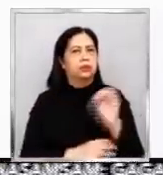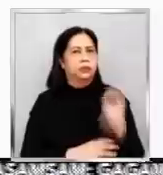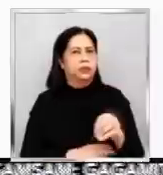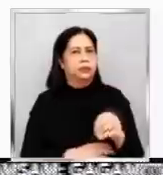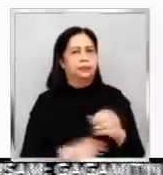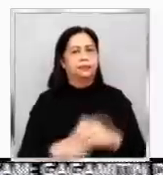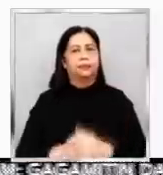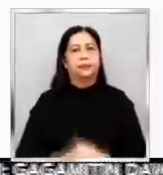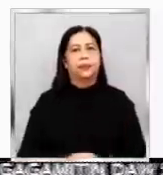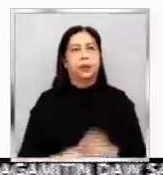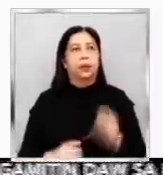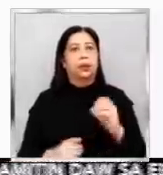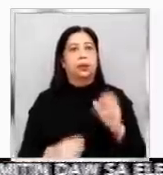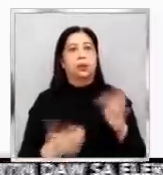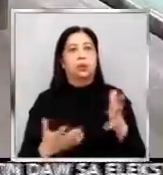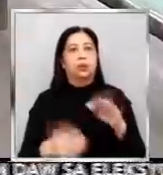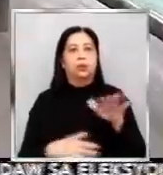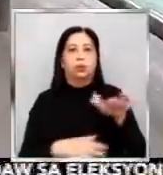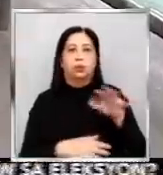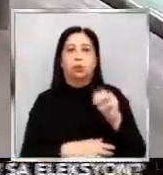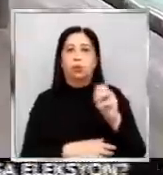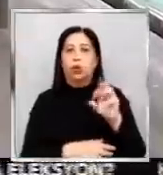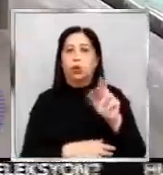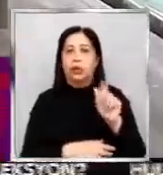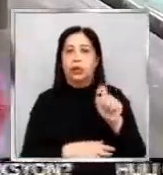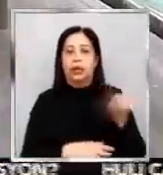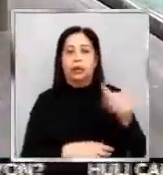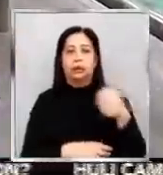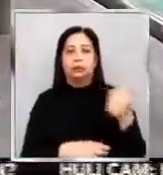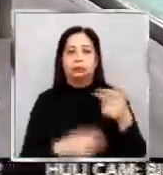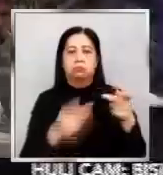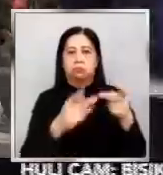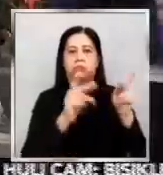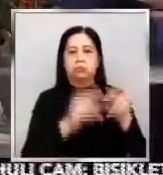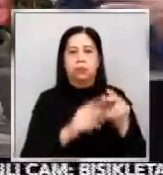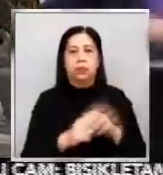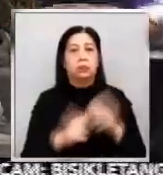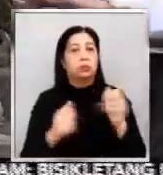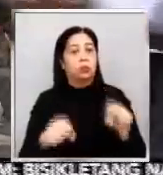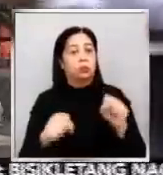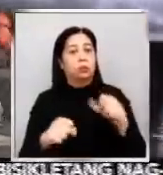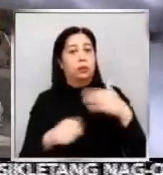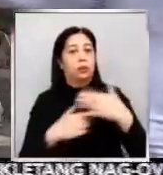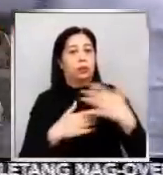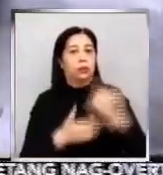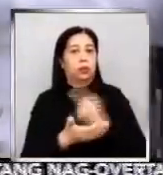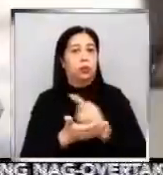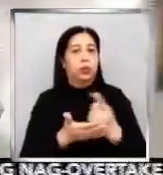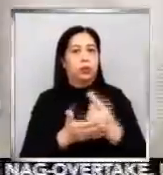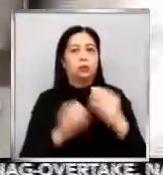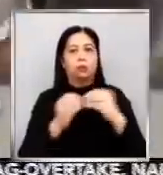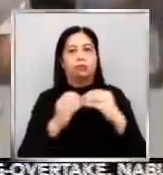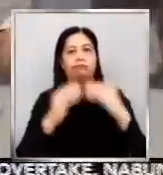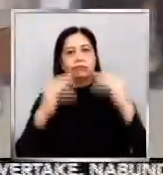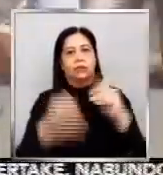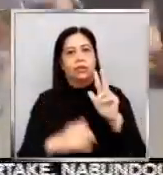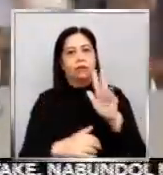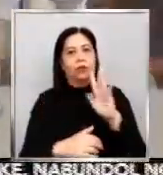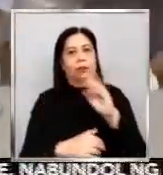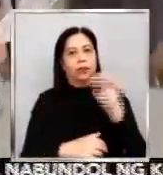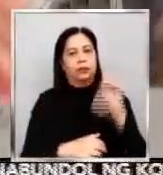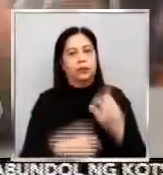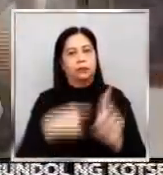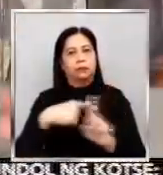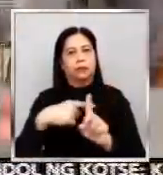ang moderate na lang, yung ADAR na lang. Posible raw na sa mga susunod na linggo, bababa sa 3-4% ang positivity rate sa